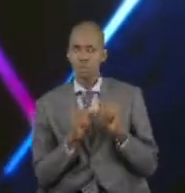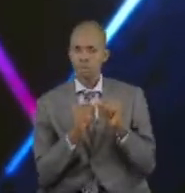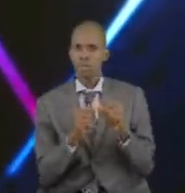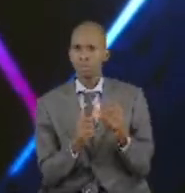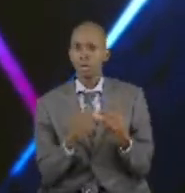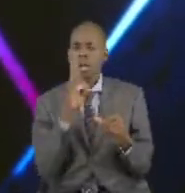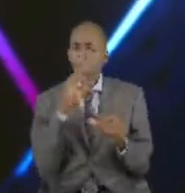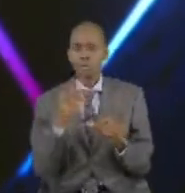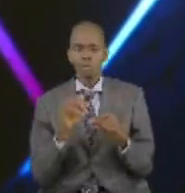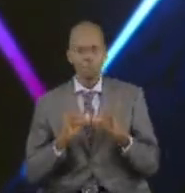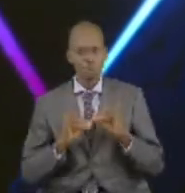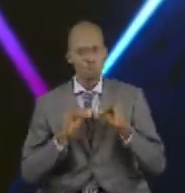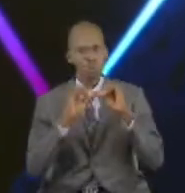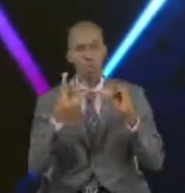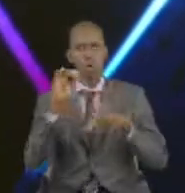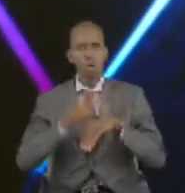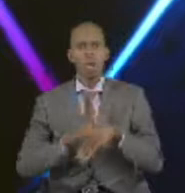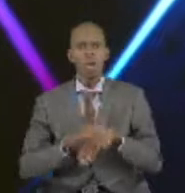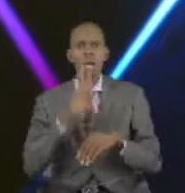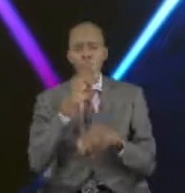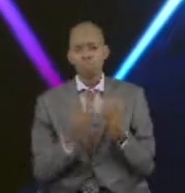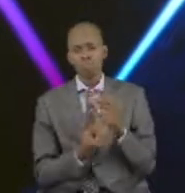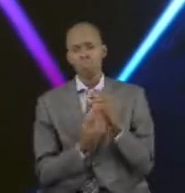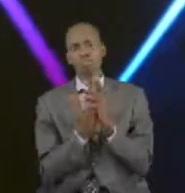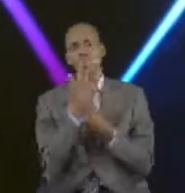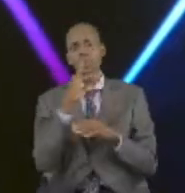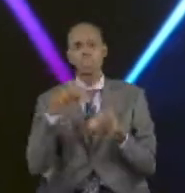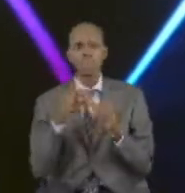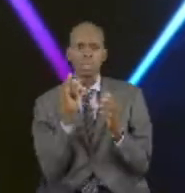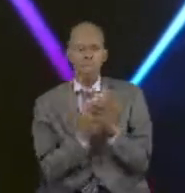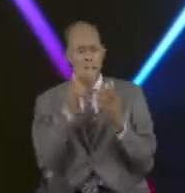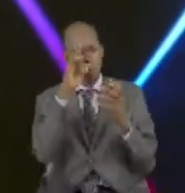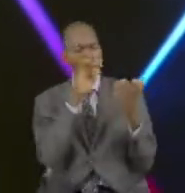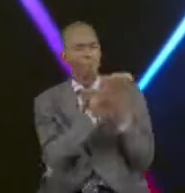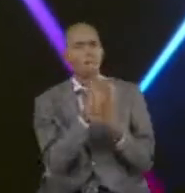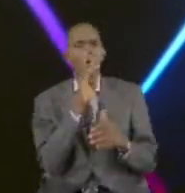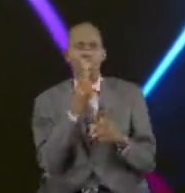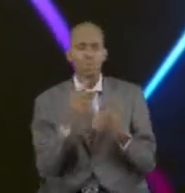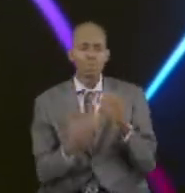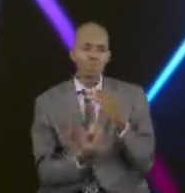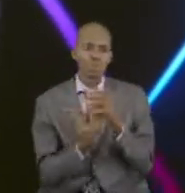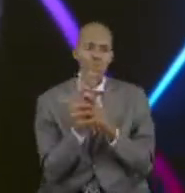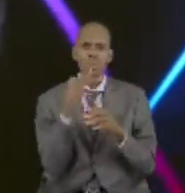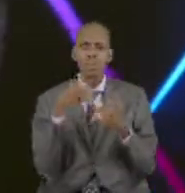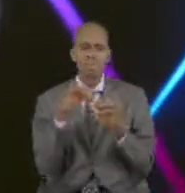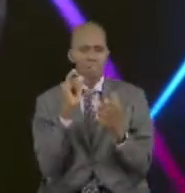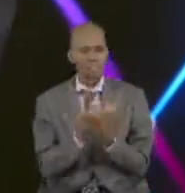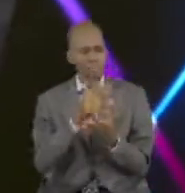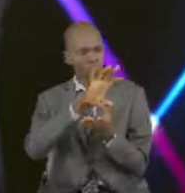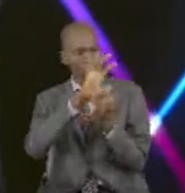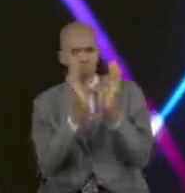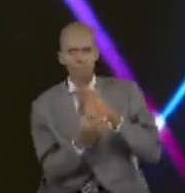est-ce que vous continuez est-ce que vous croisez dans cette condition est ce vous croisez dans cette conversion